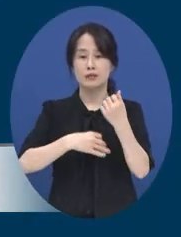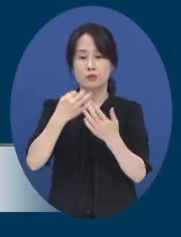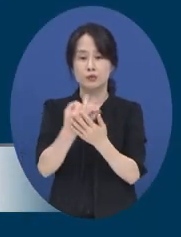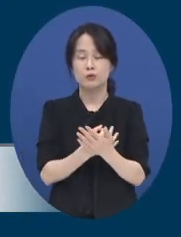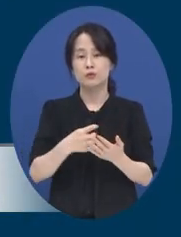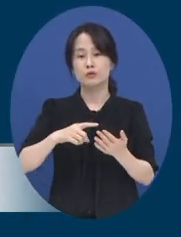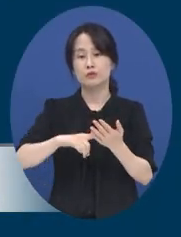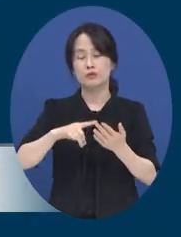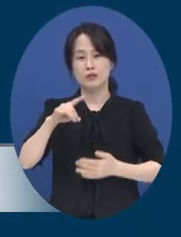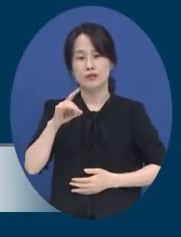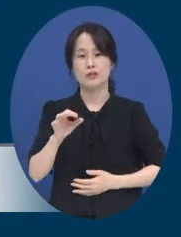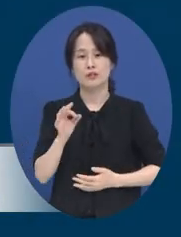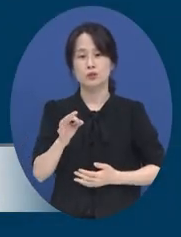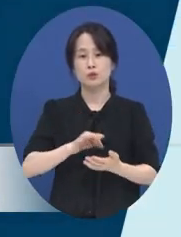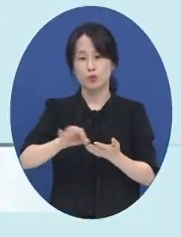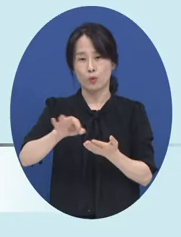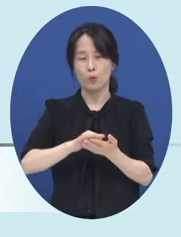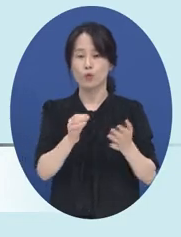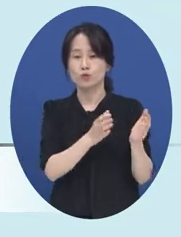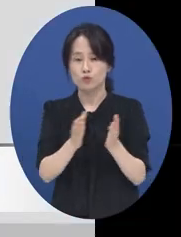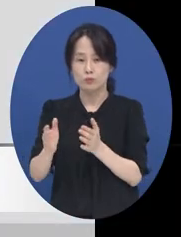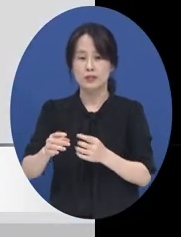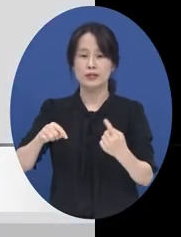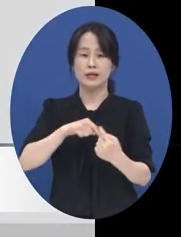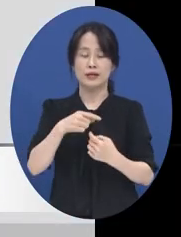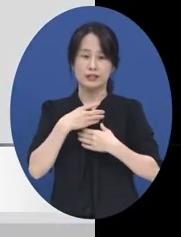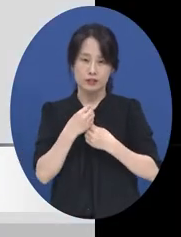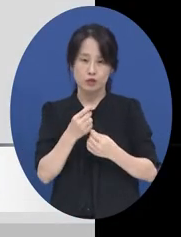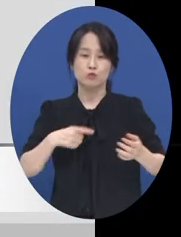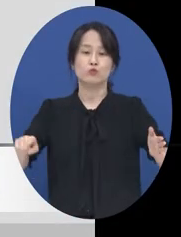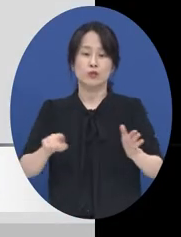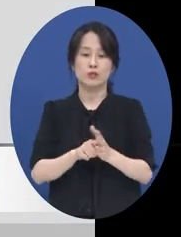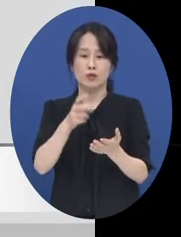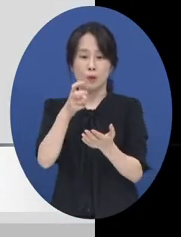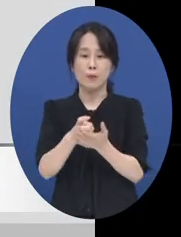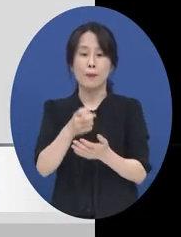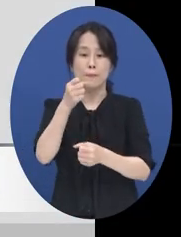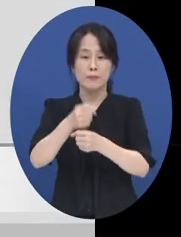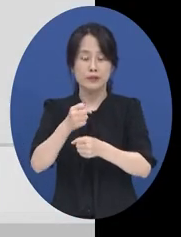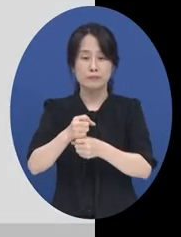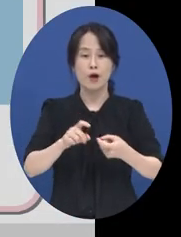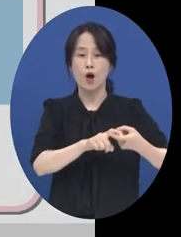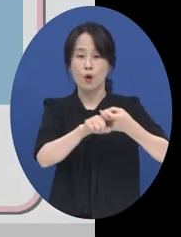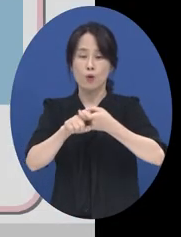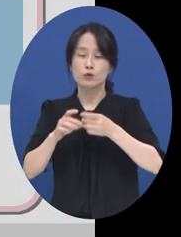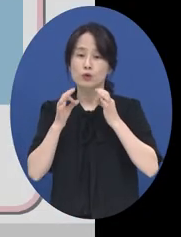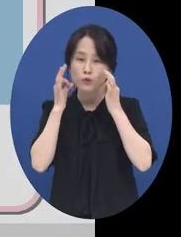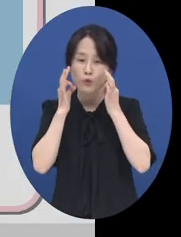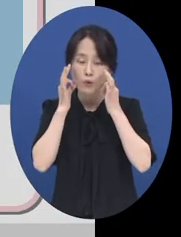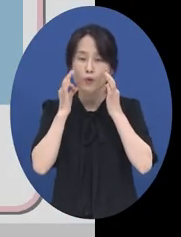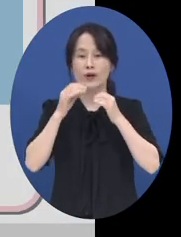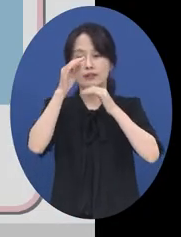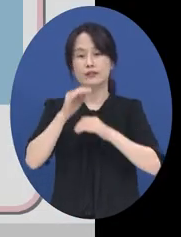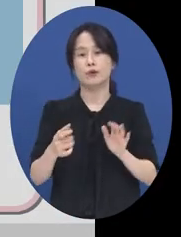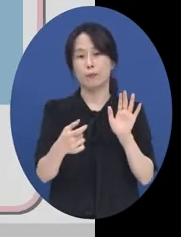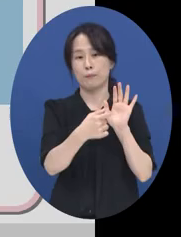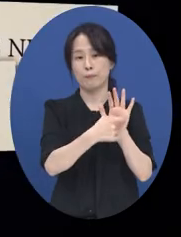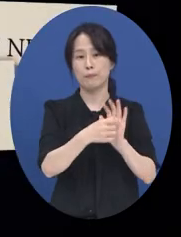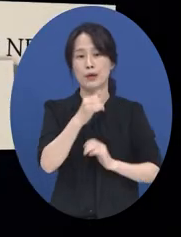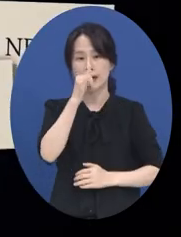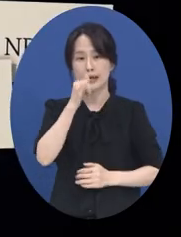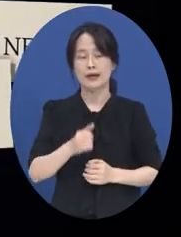마련, 기본소득 정책의 안정적 운영을 위한 기본소득 법제화 등 공동으로 노력하겠다는 내용이